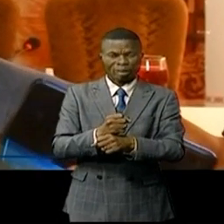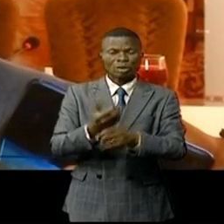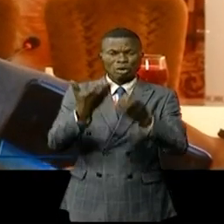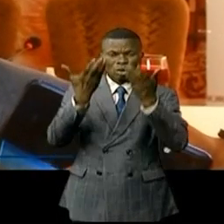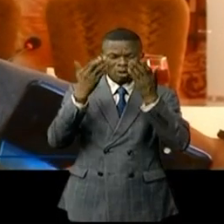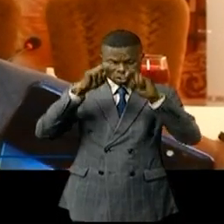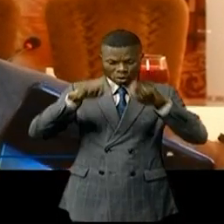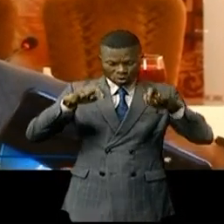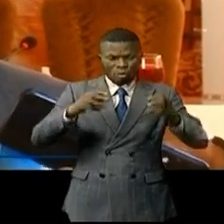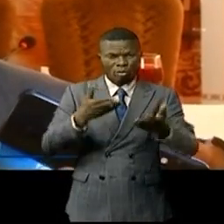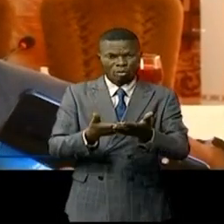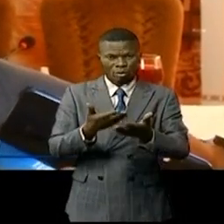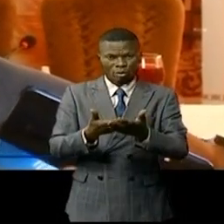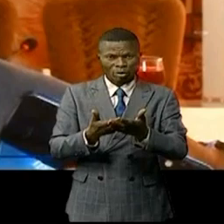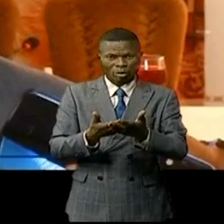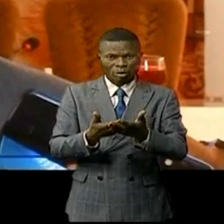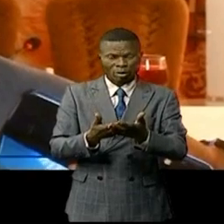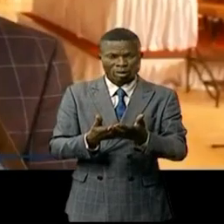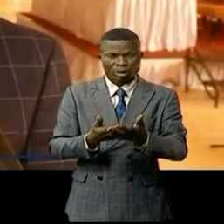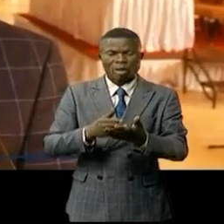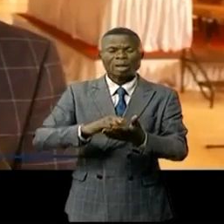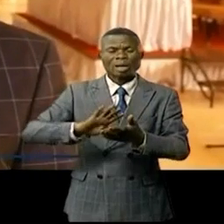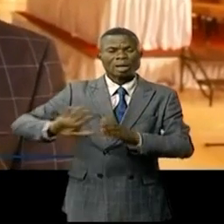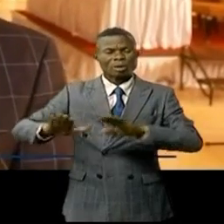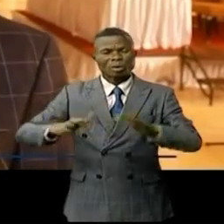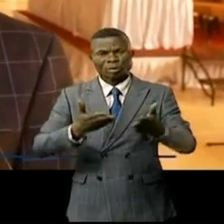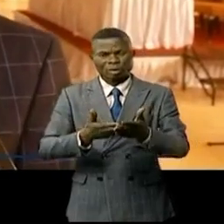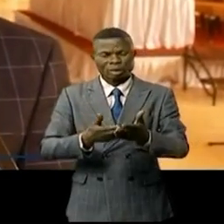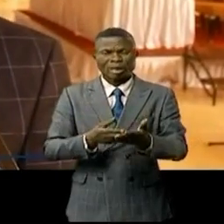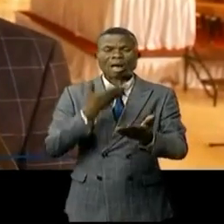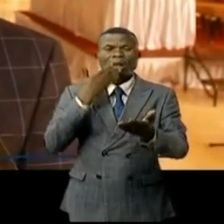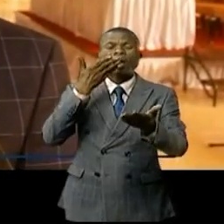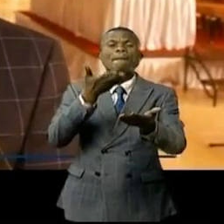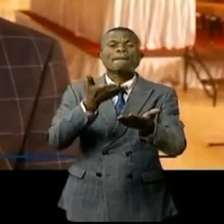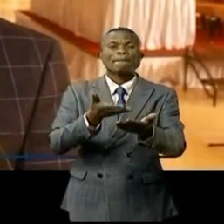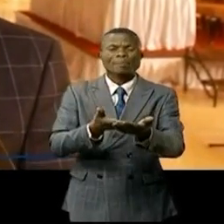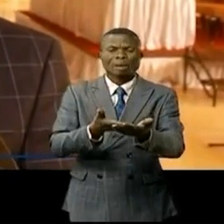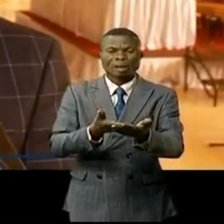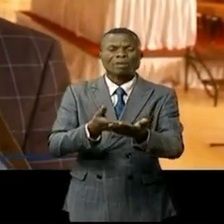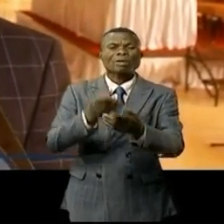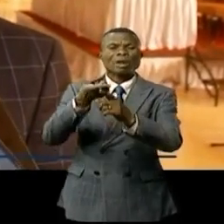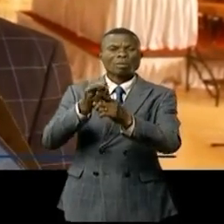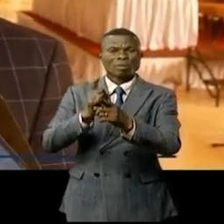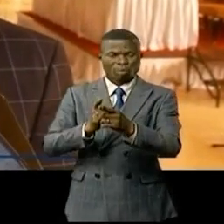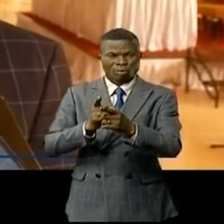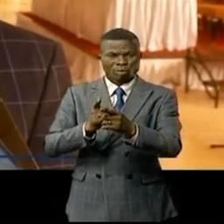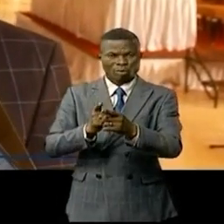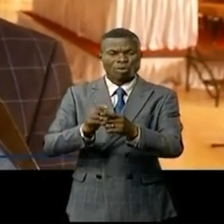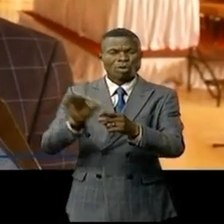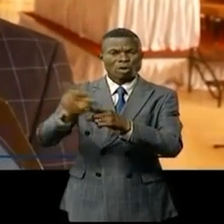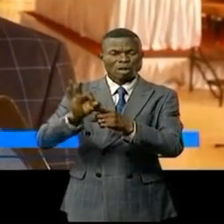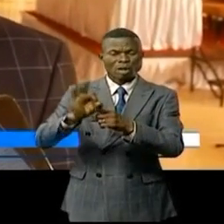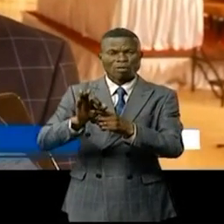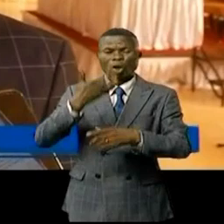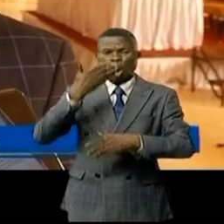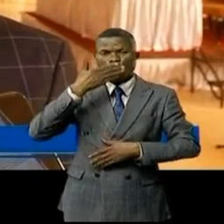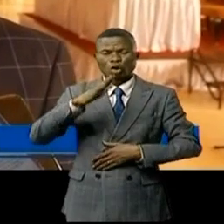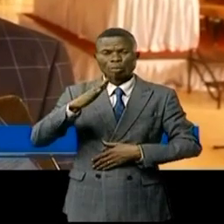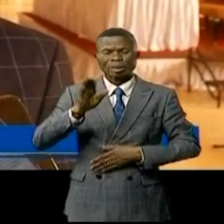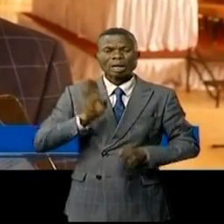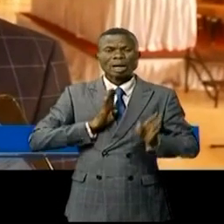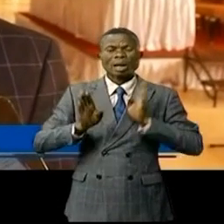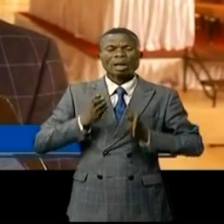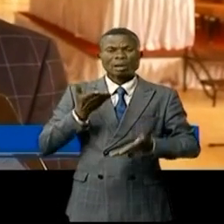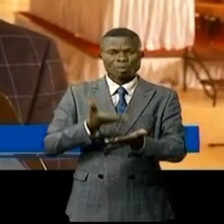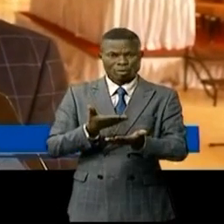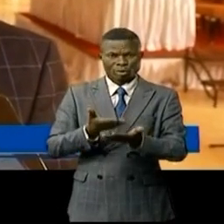étude, sa dissémination. Un échantillon a été tiré dans les formations sanitaires du pays.